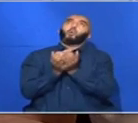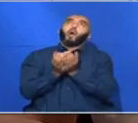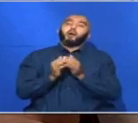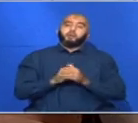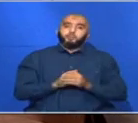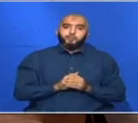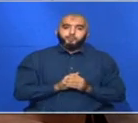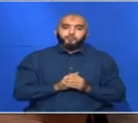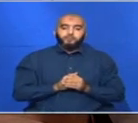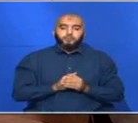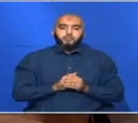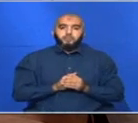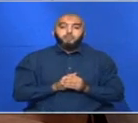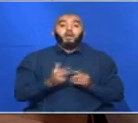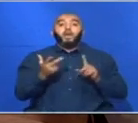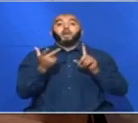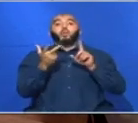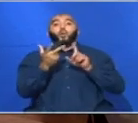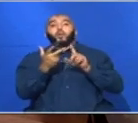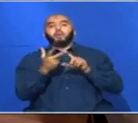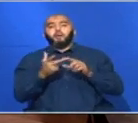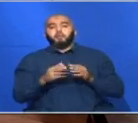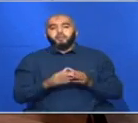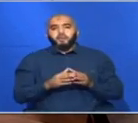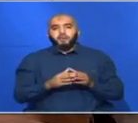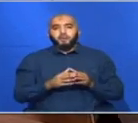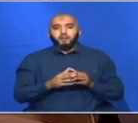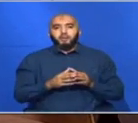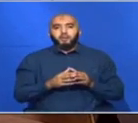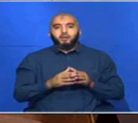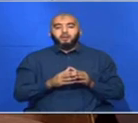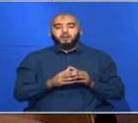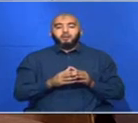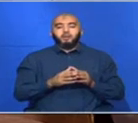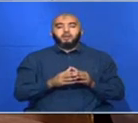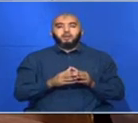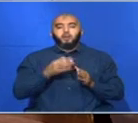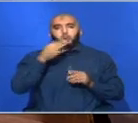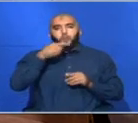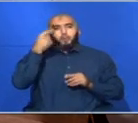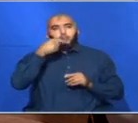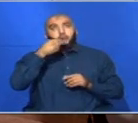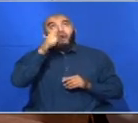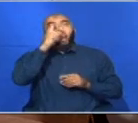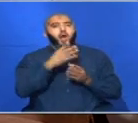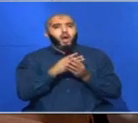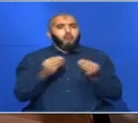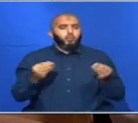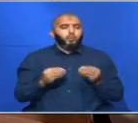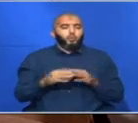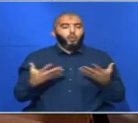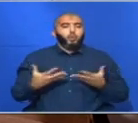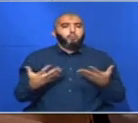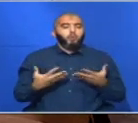والنوع الثالث من الذكر هو ذكر الثناء فانه من بين انواع الذكر